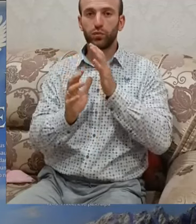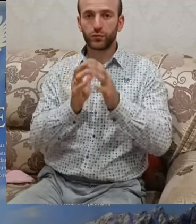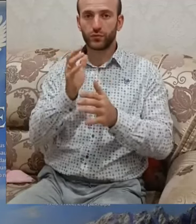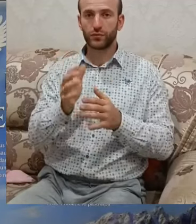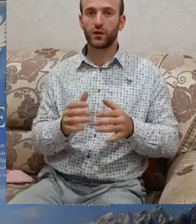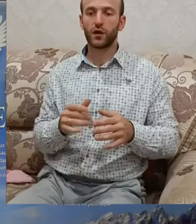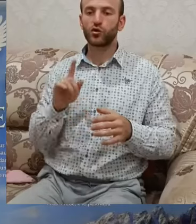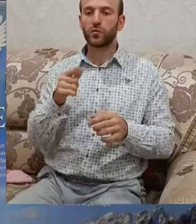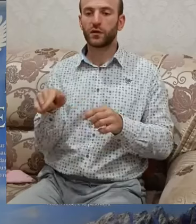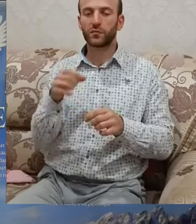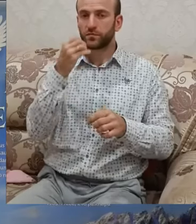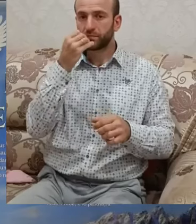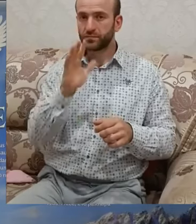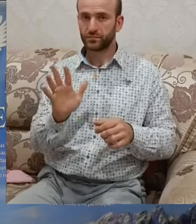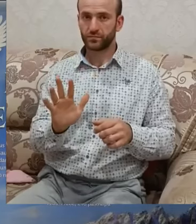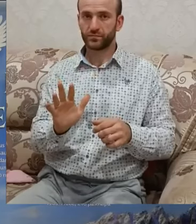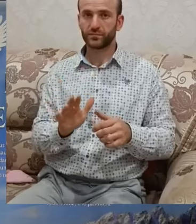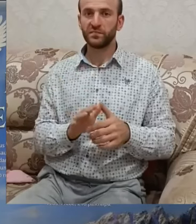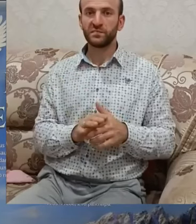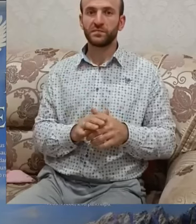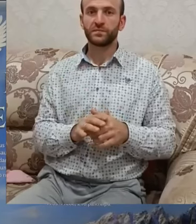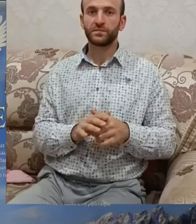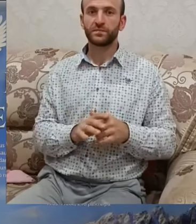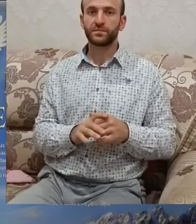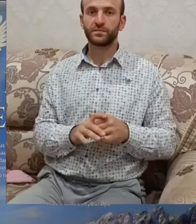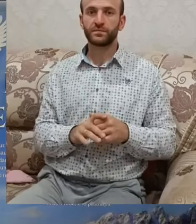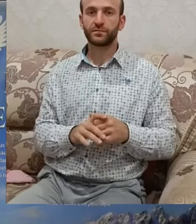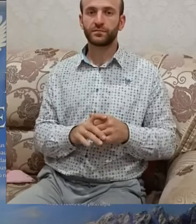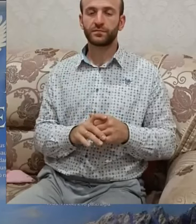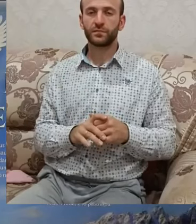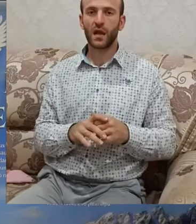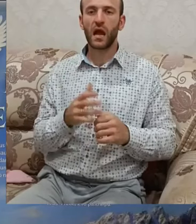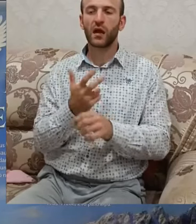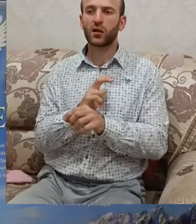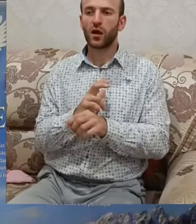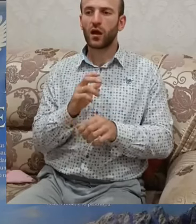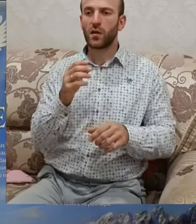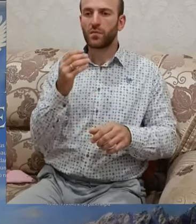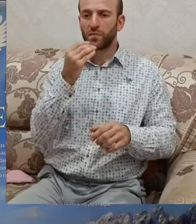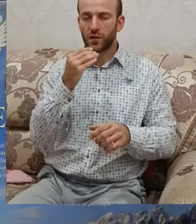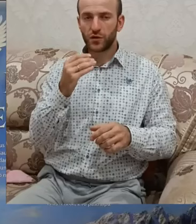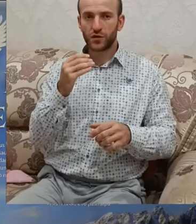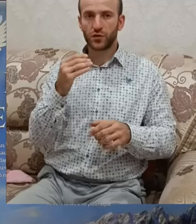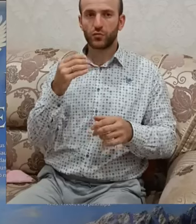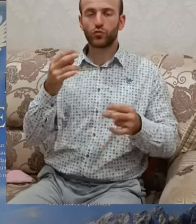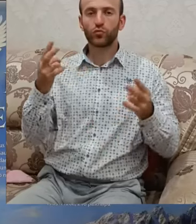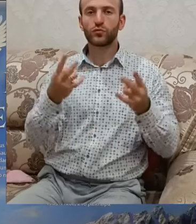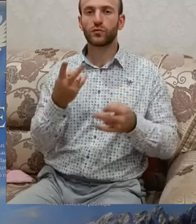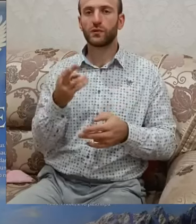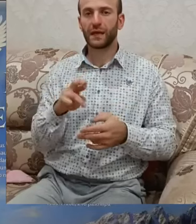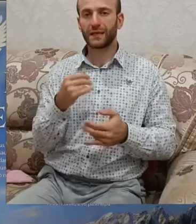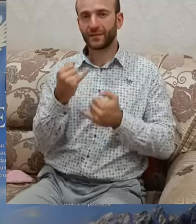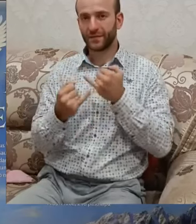Чтоб не испортилось. Amen. Amin. Ir tas maistas yra skirtas nuotakai. И эта пища предназначена для невесты. Kas šiandien yra ta šekino